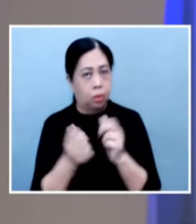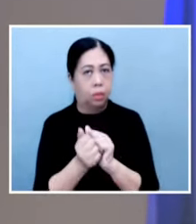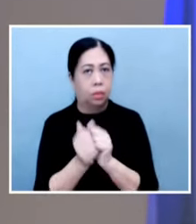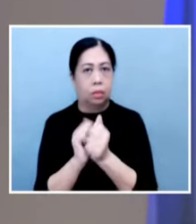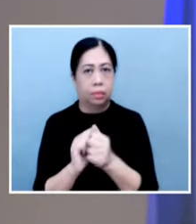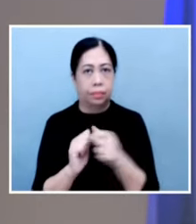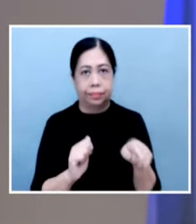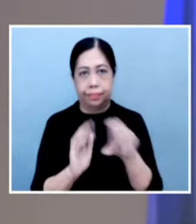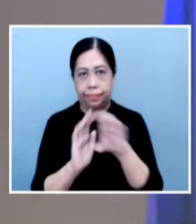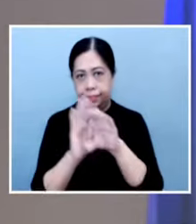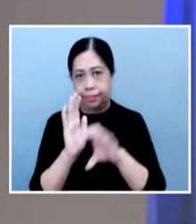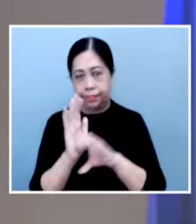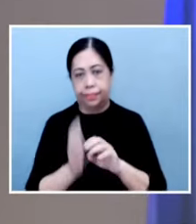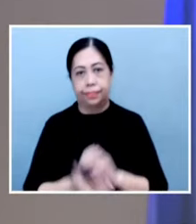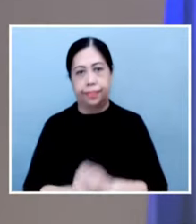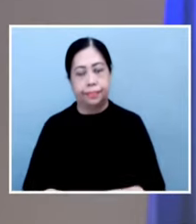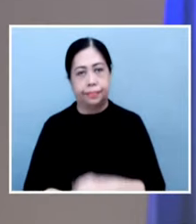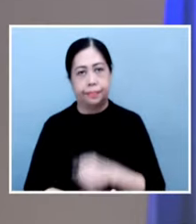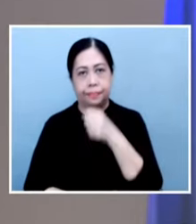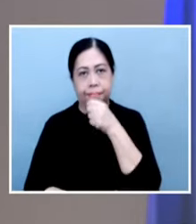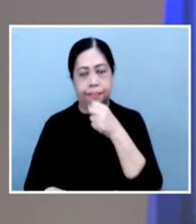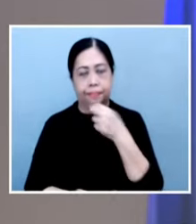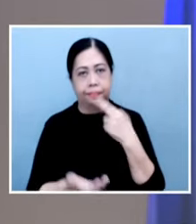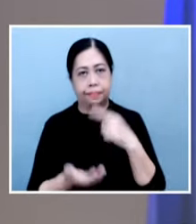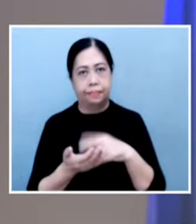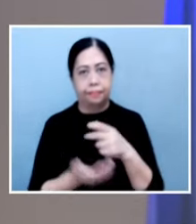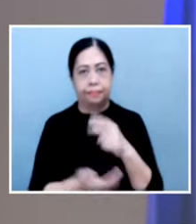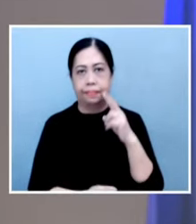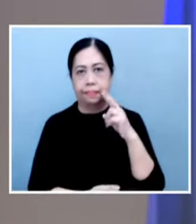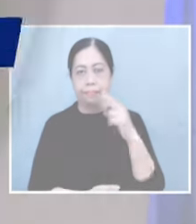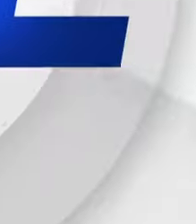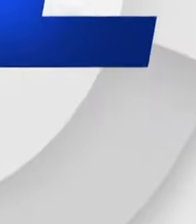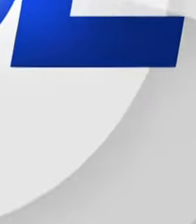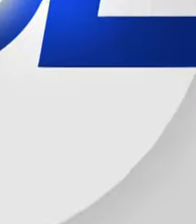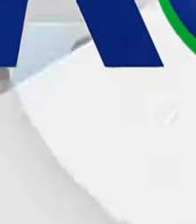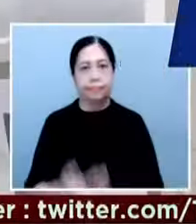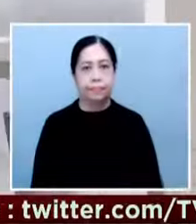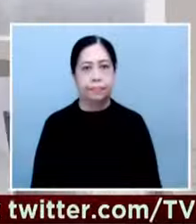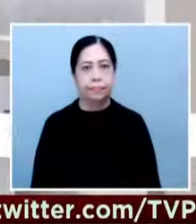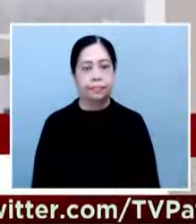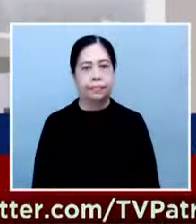ang konstitusyon. Nagpapatrol, Vivian Gulia.